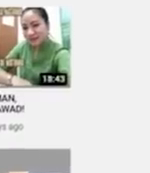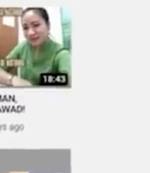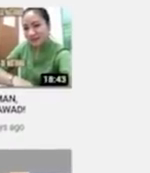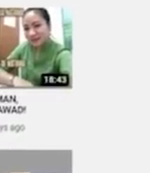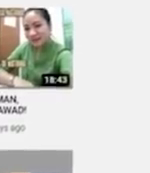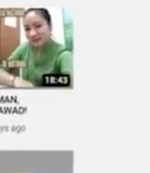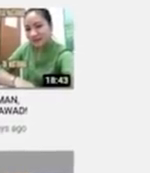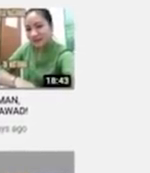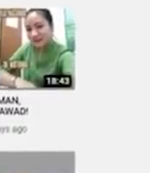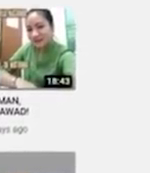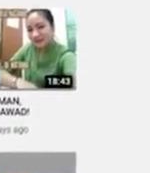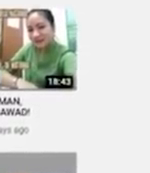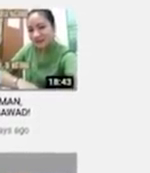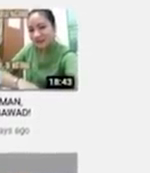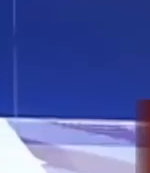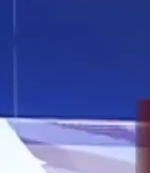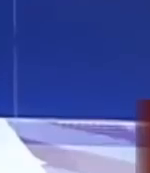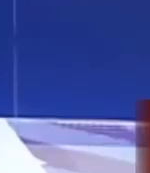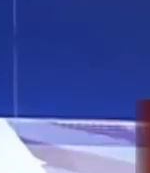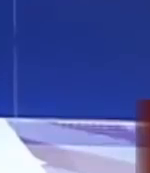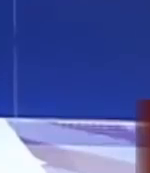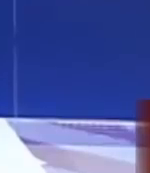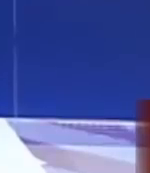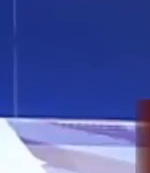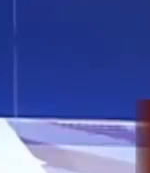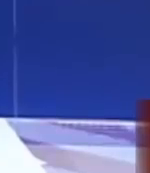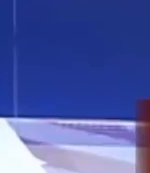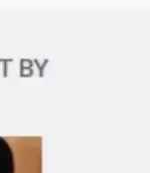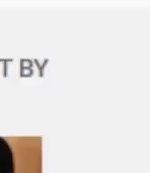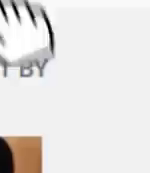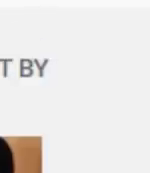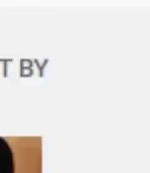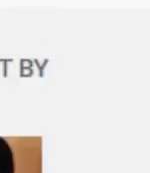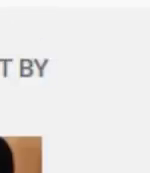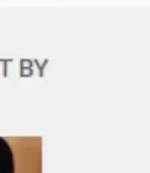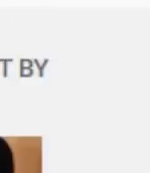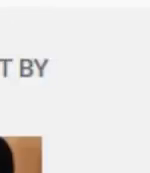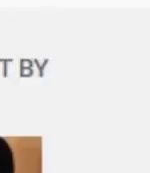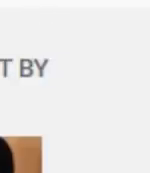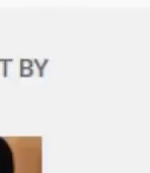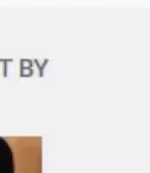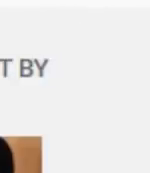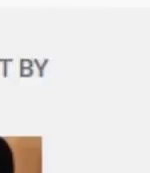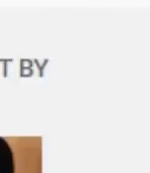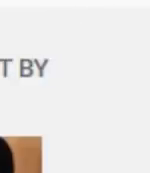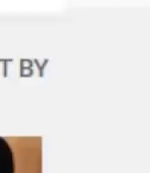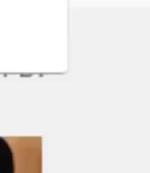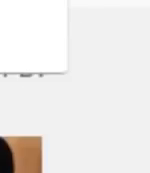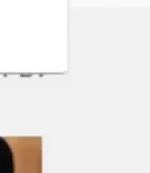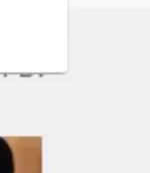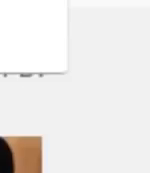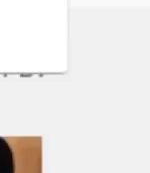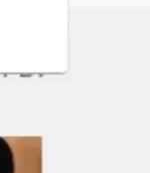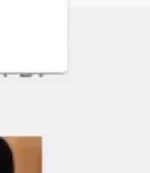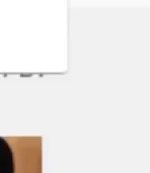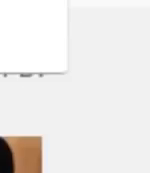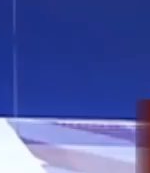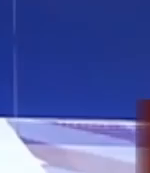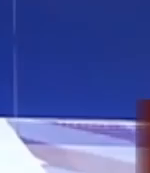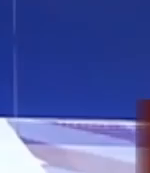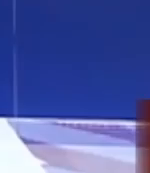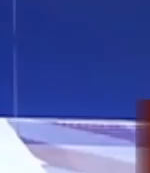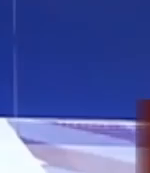YouTube channel. Kung nagtataka po kayo bakit wala po kayong notifications, make sure niyo po yung bell button doon, select niyo po yung all